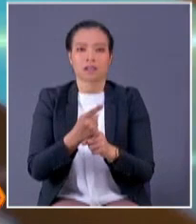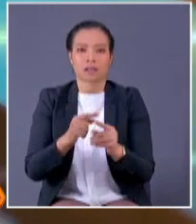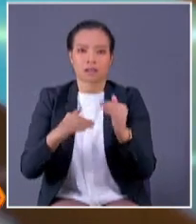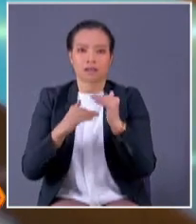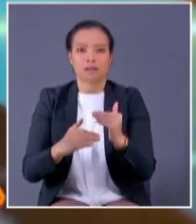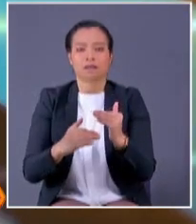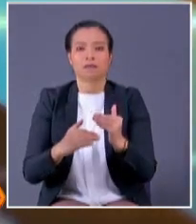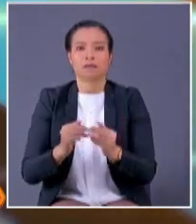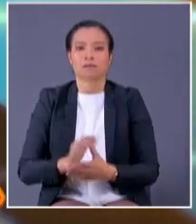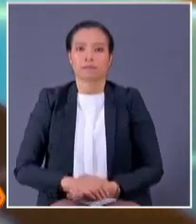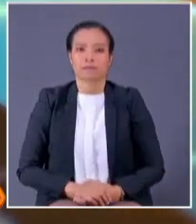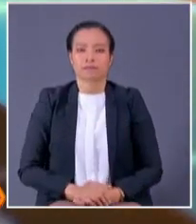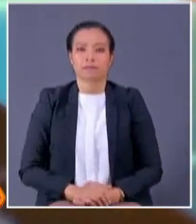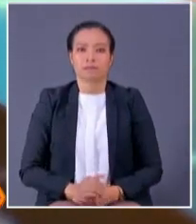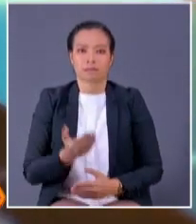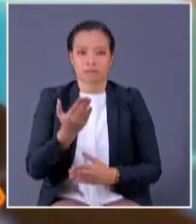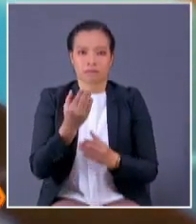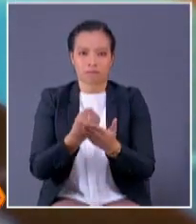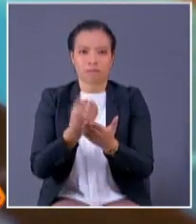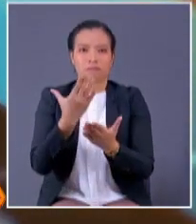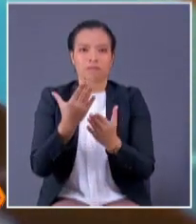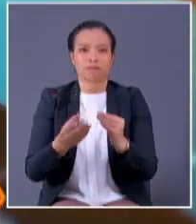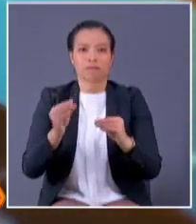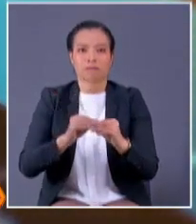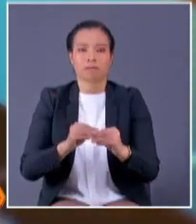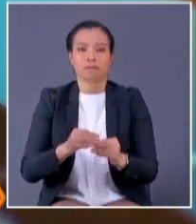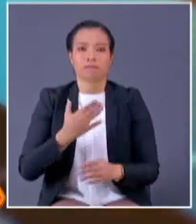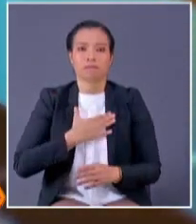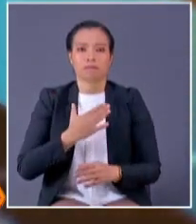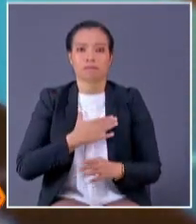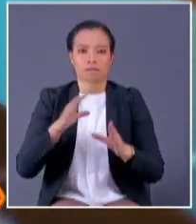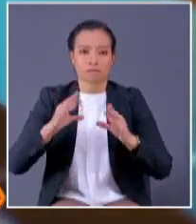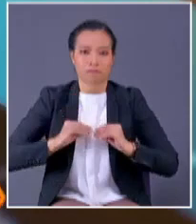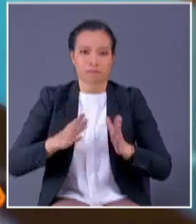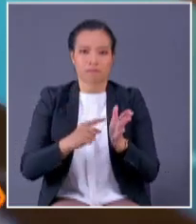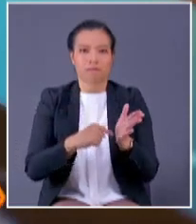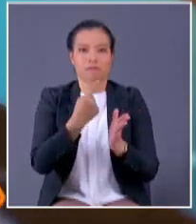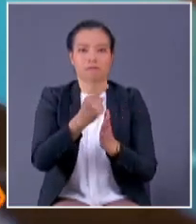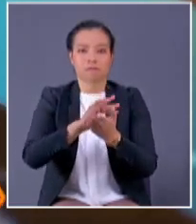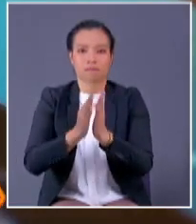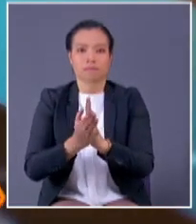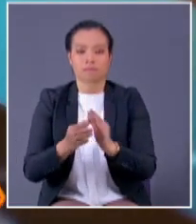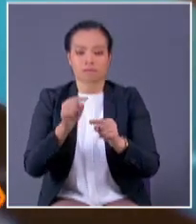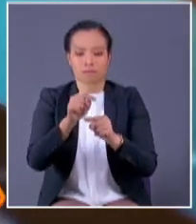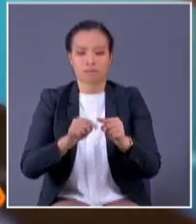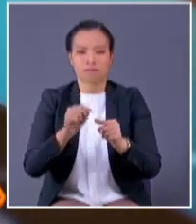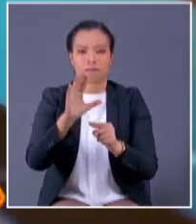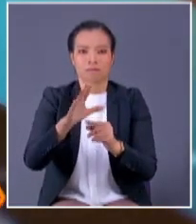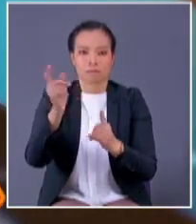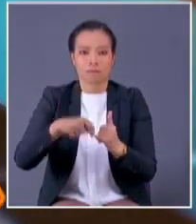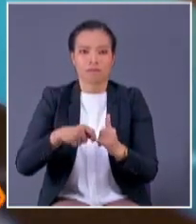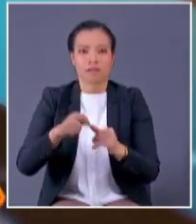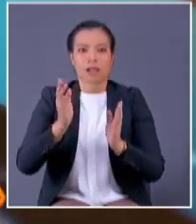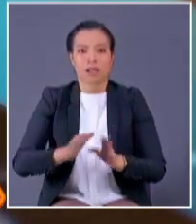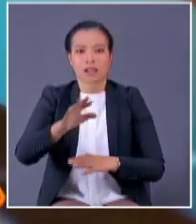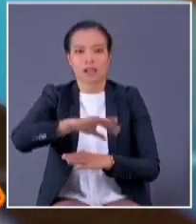ำหนดขึ้นมา ครับ นะครับ มันก็จะเยอะเกินไปแต่ว่าในมุมคุณอภิชาติไม่เห็นด้วยตั้งแต่เรื่องของการปรับขึ้น5เท่าที่หลายคนบอกว่านี่ไงมัน